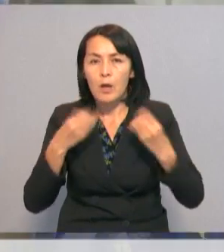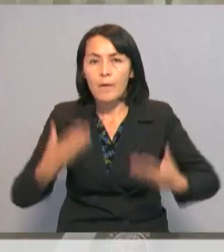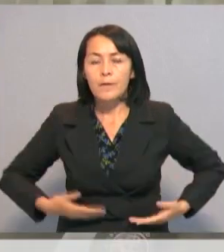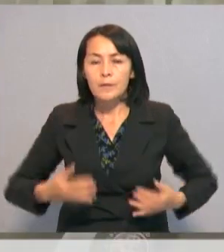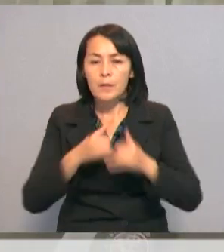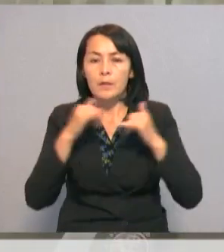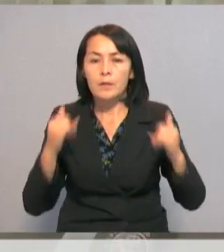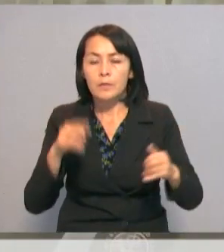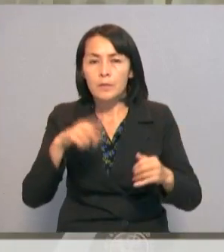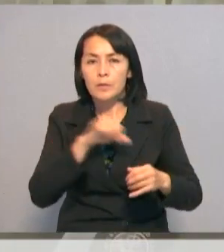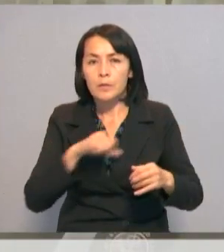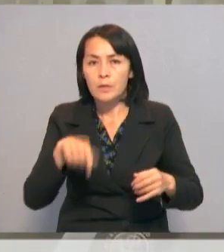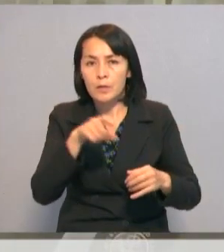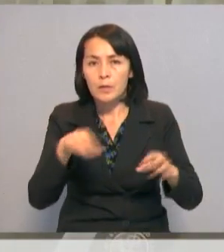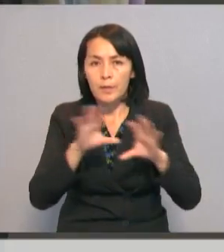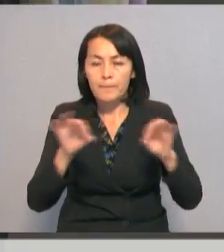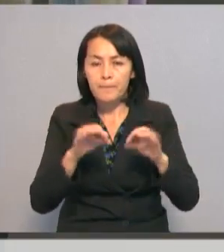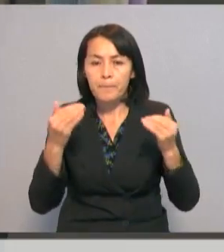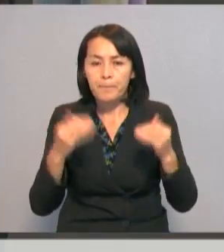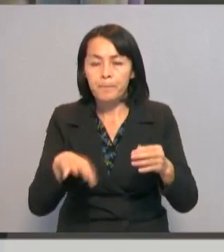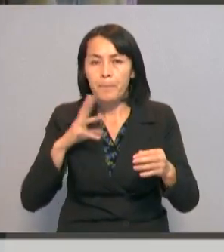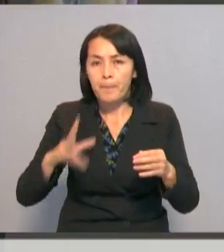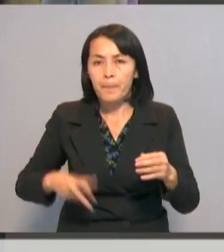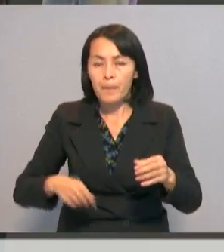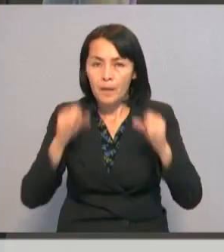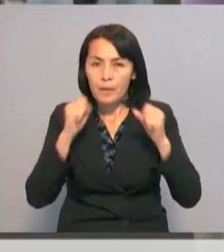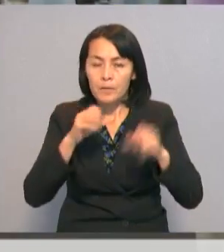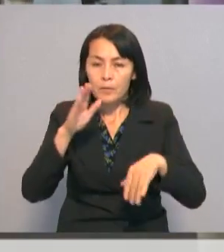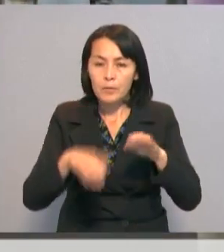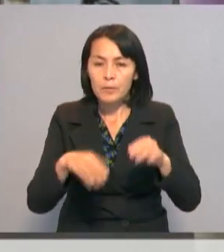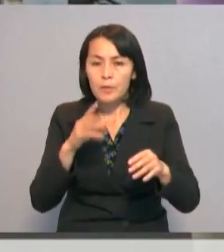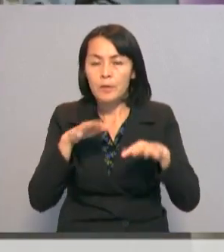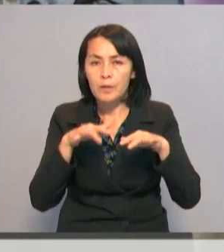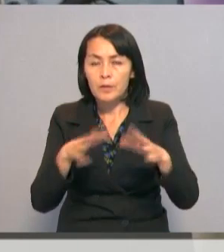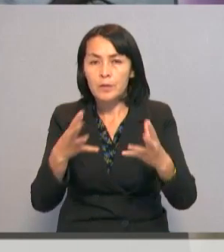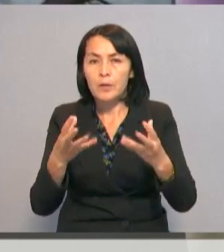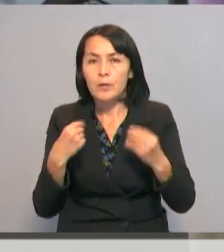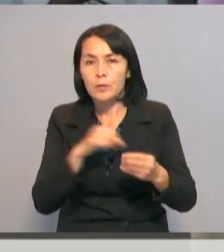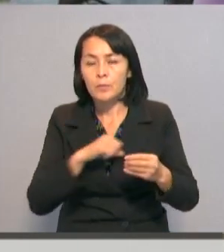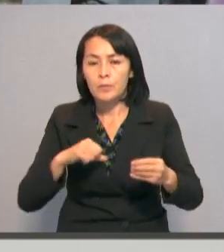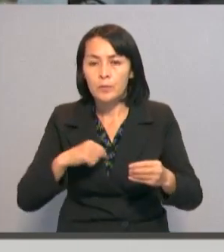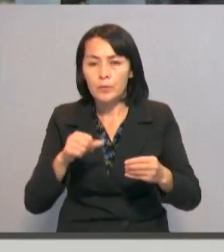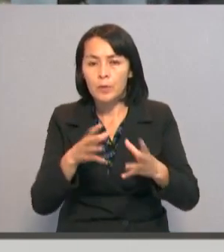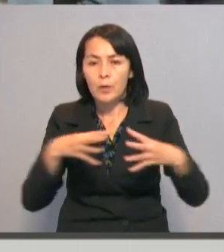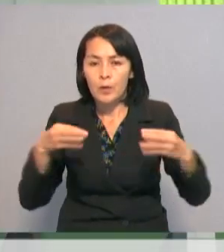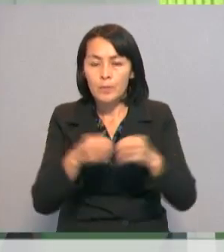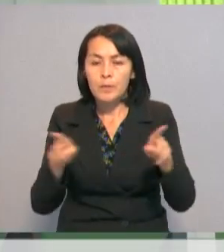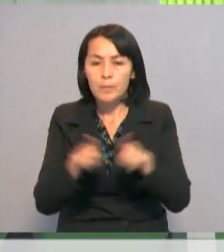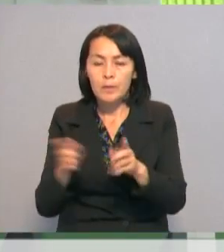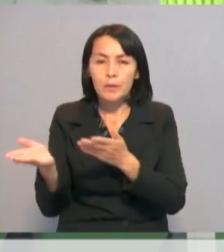жизни пропагандируют его среди людей чтобы привить ребёнку спорт и подать ему пример они решили поучаствовать в сегодняшнем мероприятии